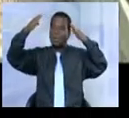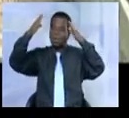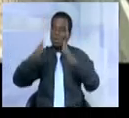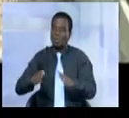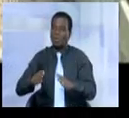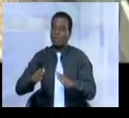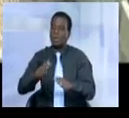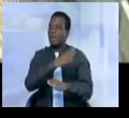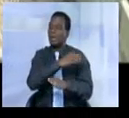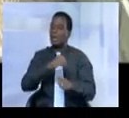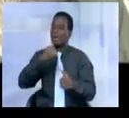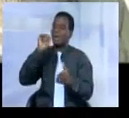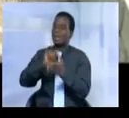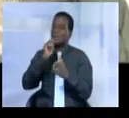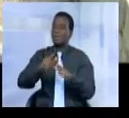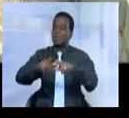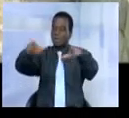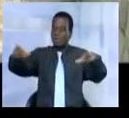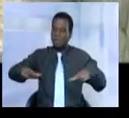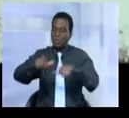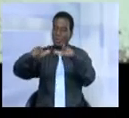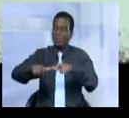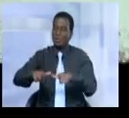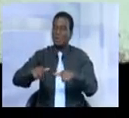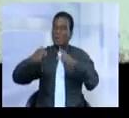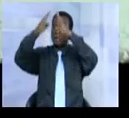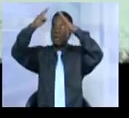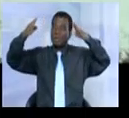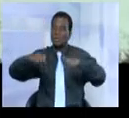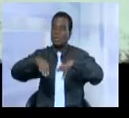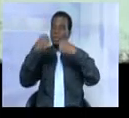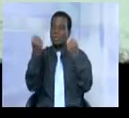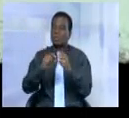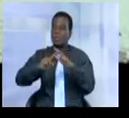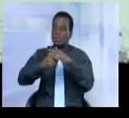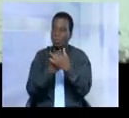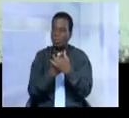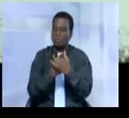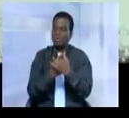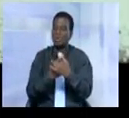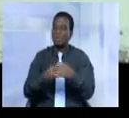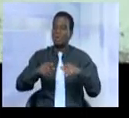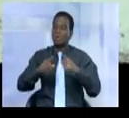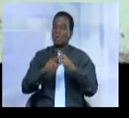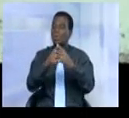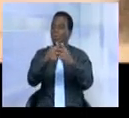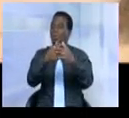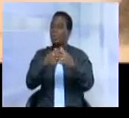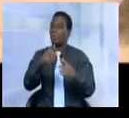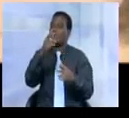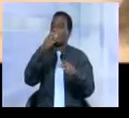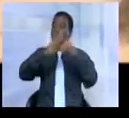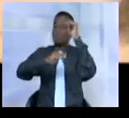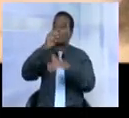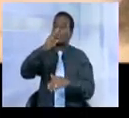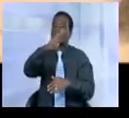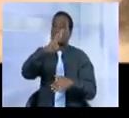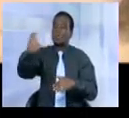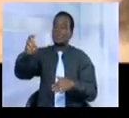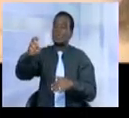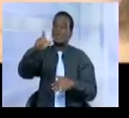sur le site des logements socio-économiques d'Adzopé. Il marque le démarrage officiel de la construction de 227 villas